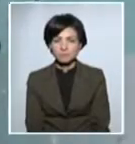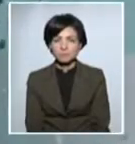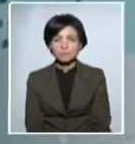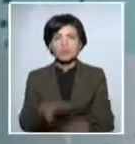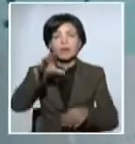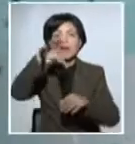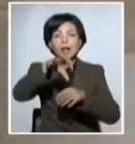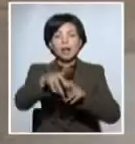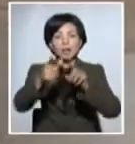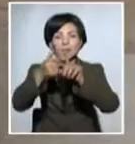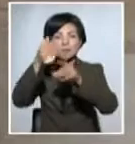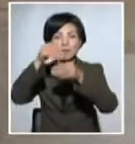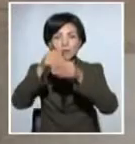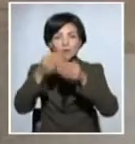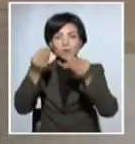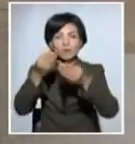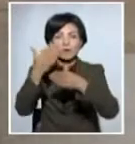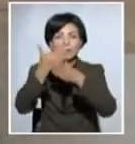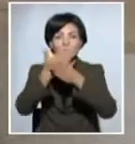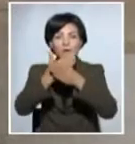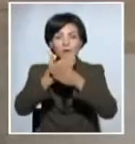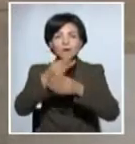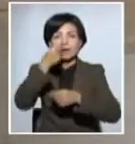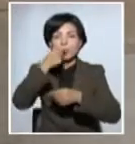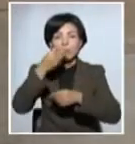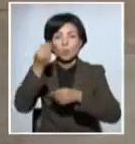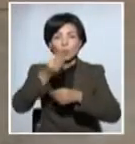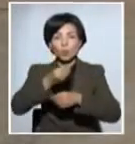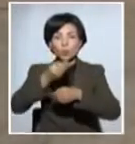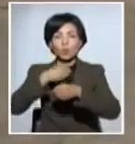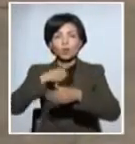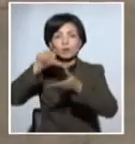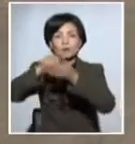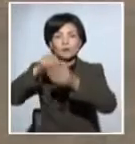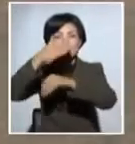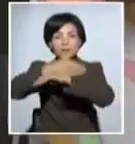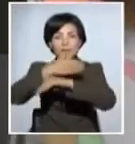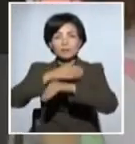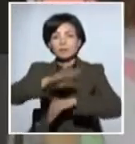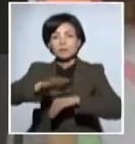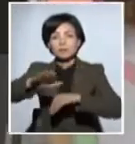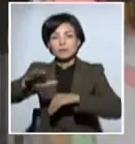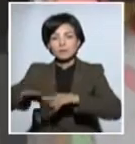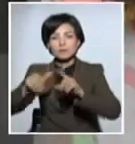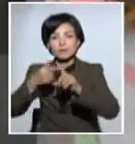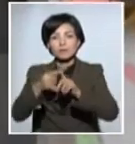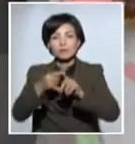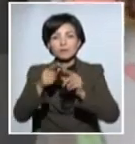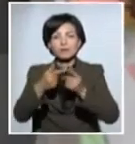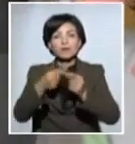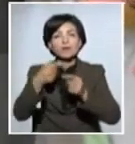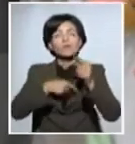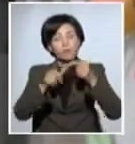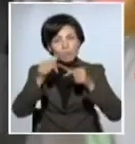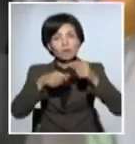في مركز الاقتراع بمدرسة الحبيب بورقيبة وسط مدينة قفصة، حضر الأطفال أيضا ومنهم من لون إصبعه بالحبر